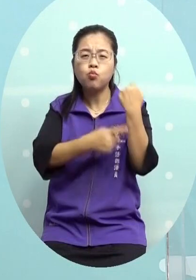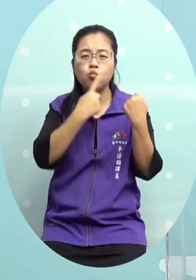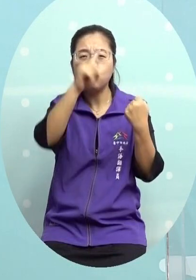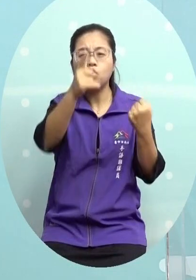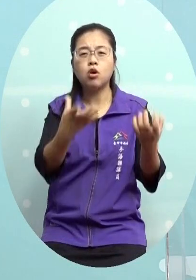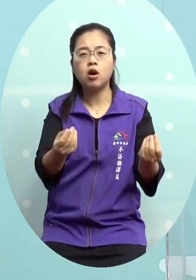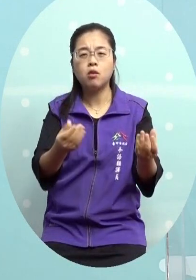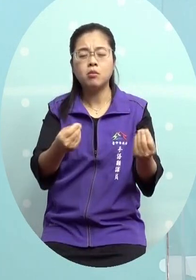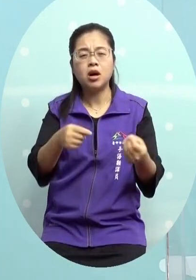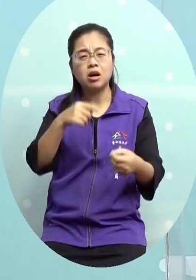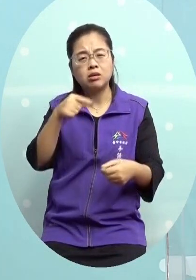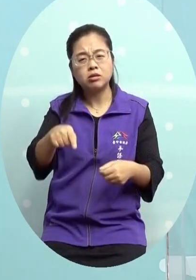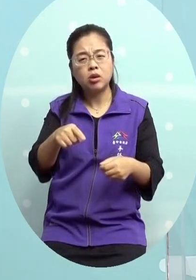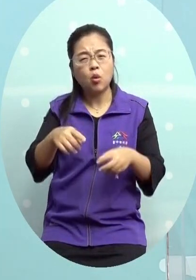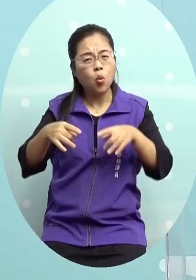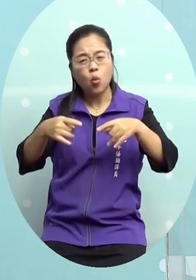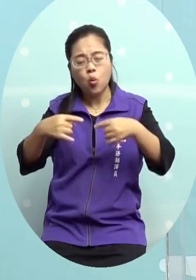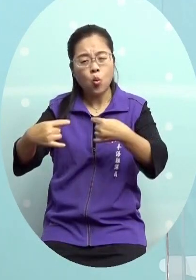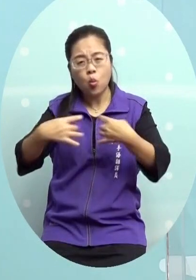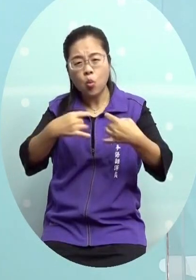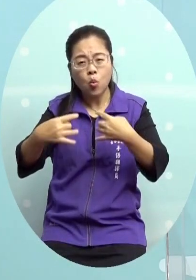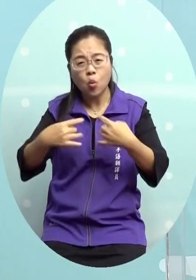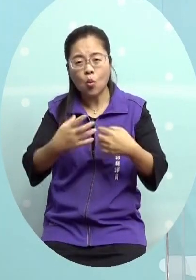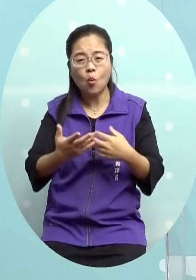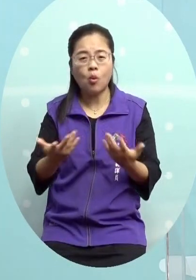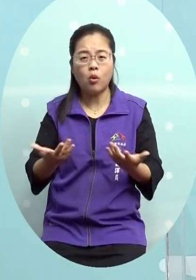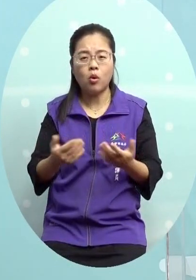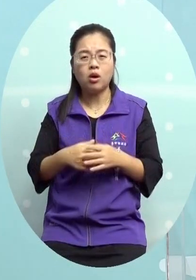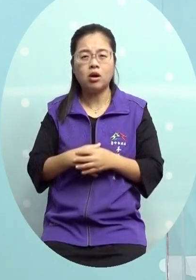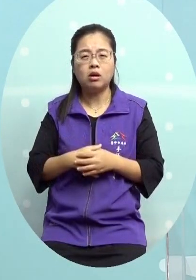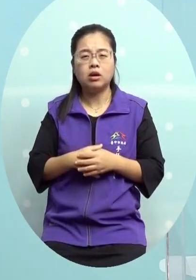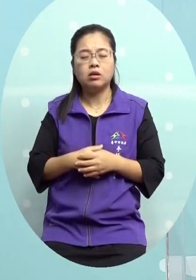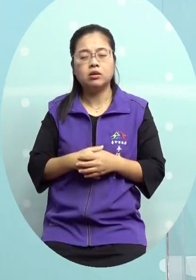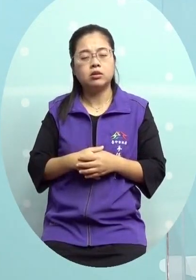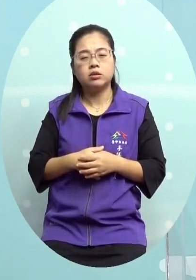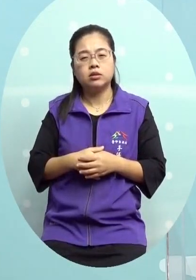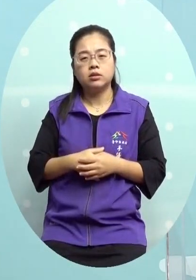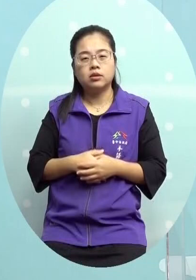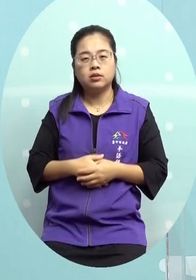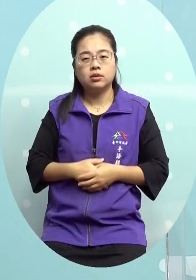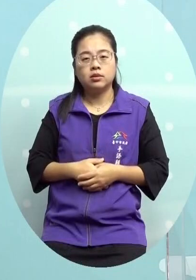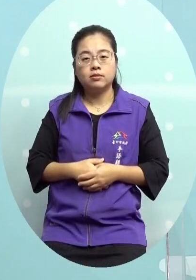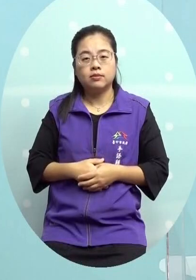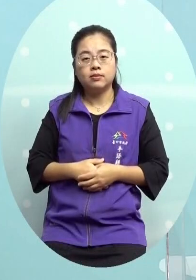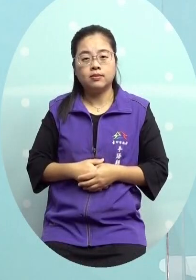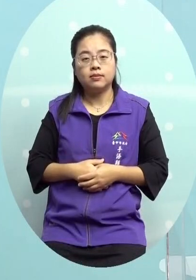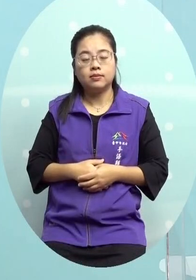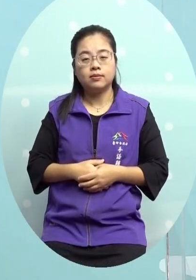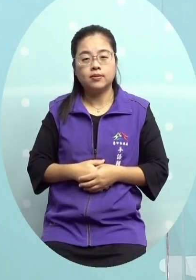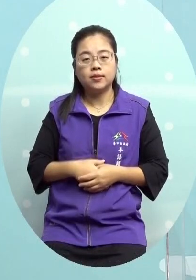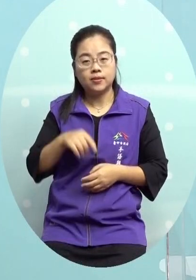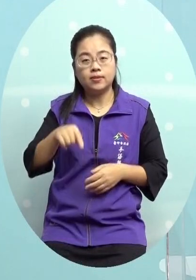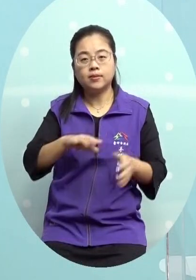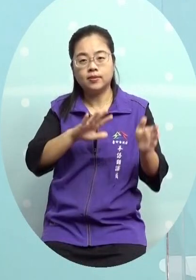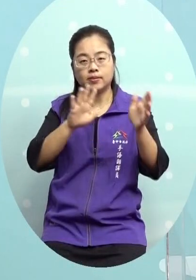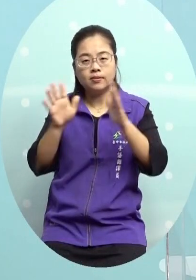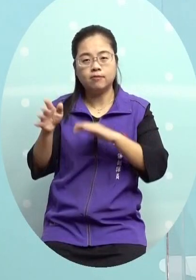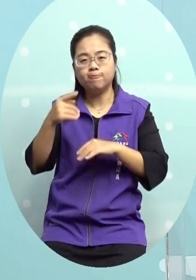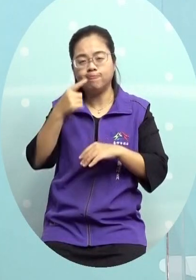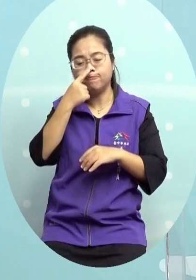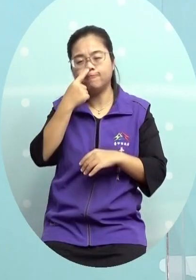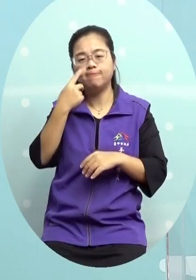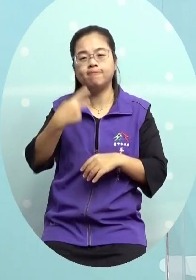击、这负面行销在宽恒的身上是已经是淋漓尽致。那这样子的情况，